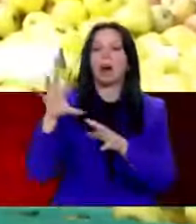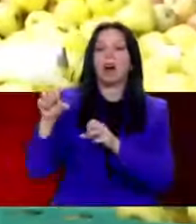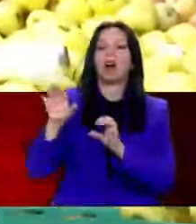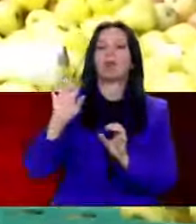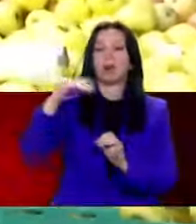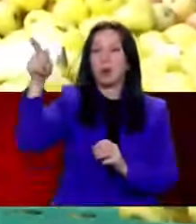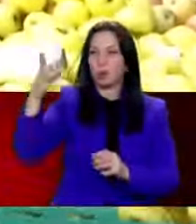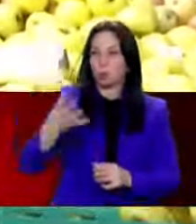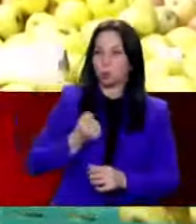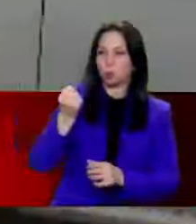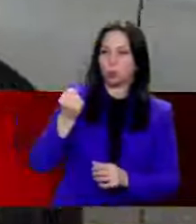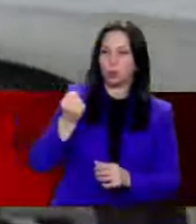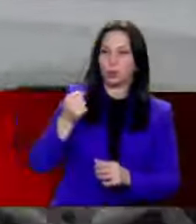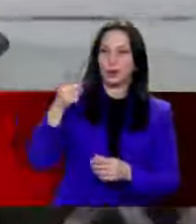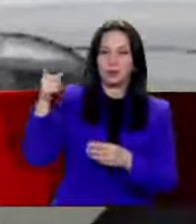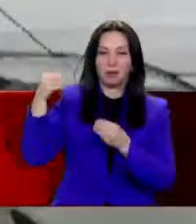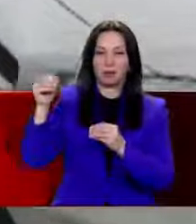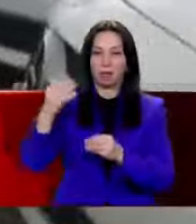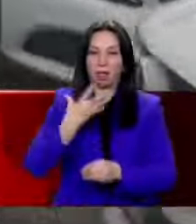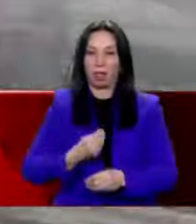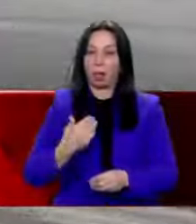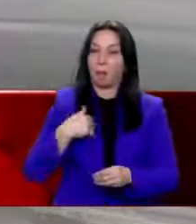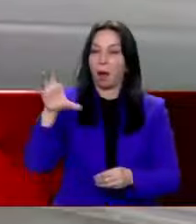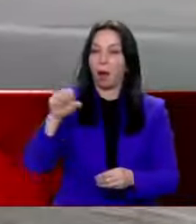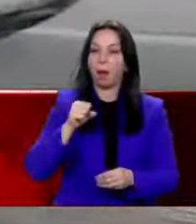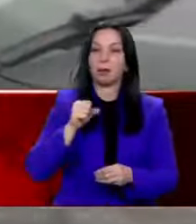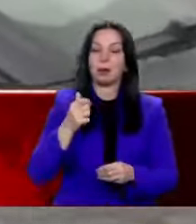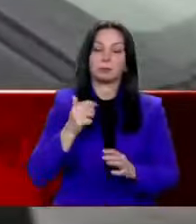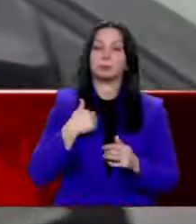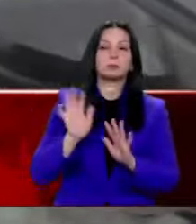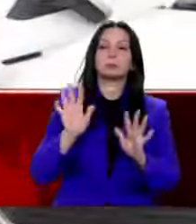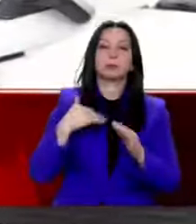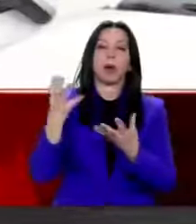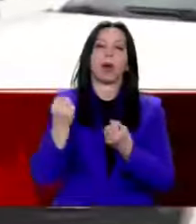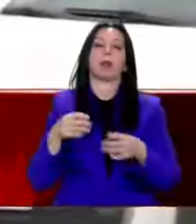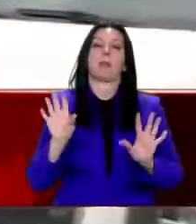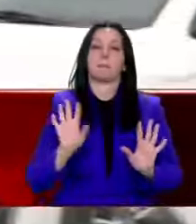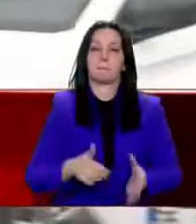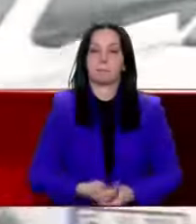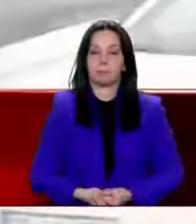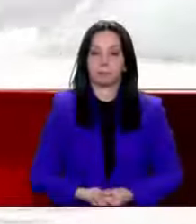Sağlayanın malı gülene yar olmaz. İsteyenler aracı ihaleden önce otoparkta görebiliyor.